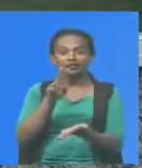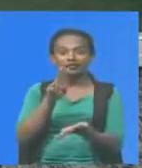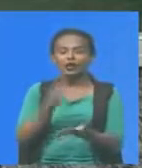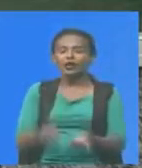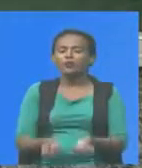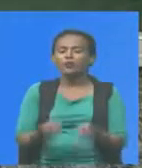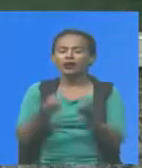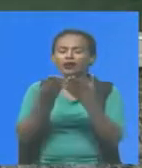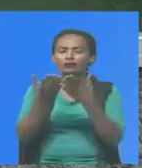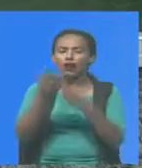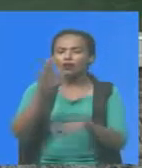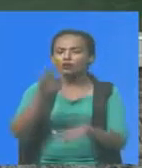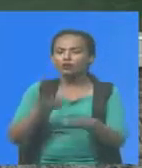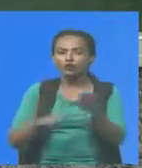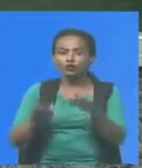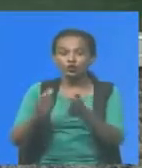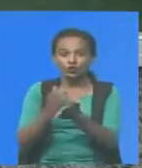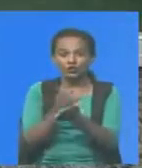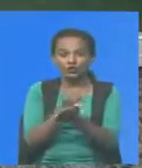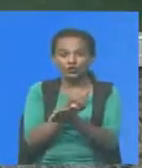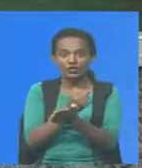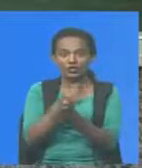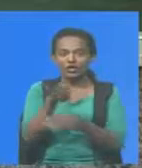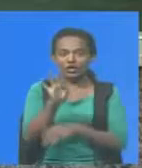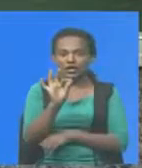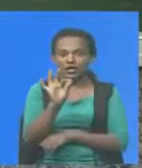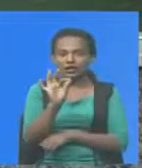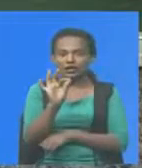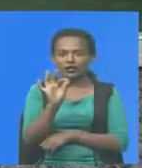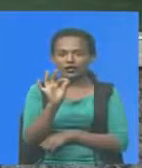በርካታ እርምጃዎች እየወሰደ ይገኛል።